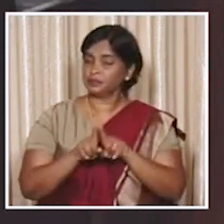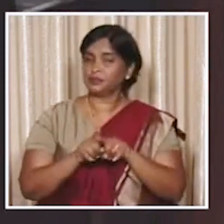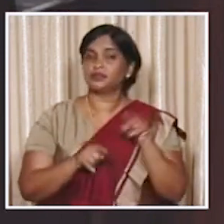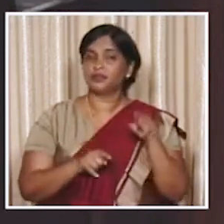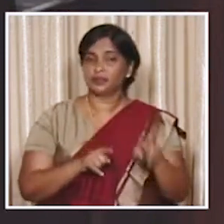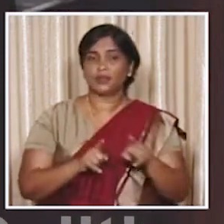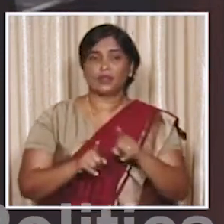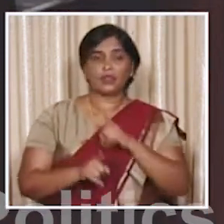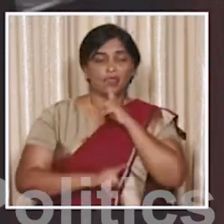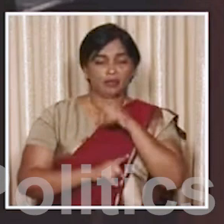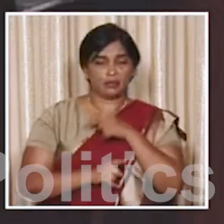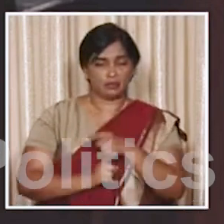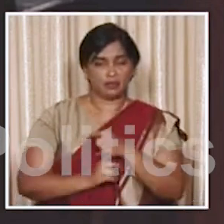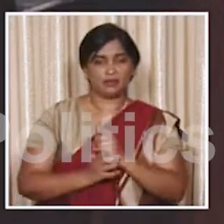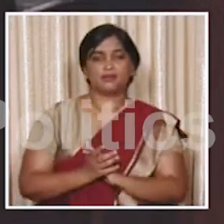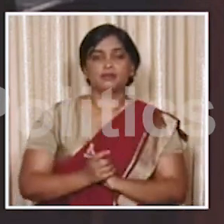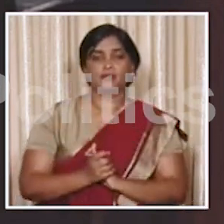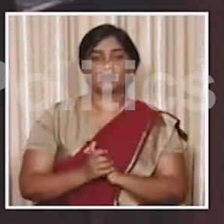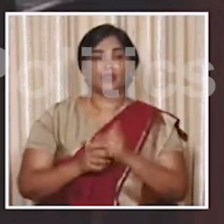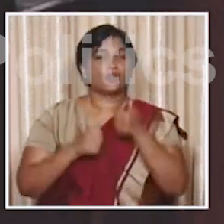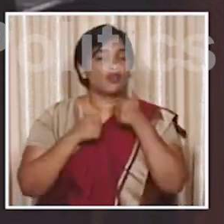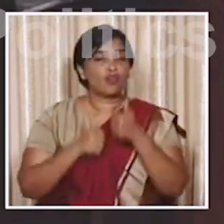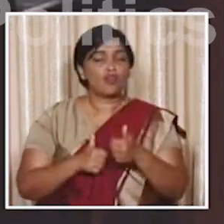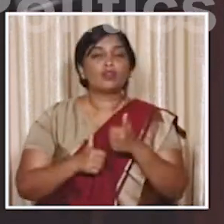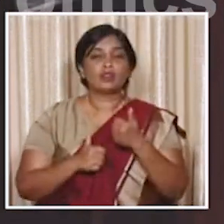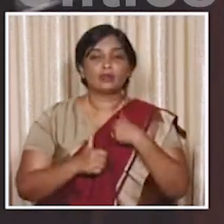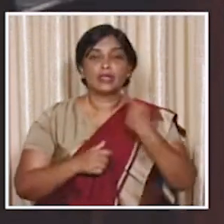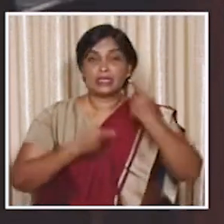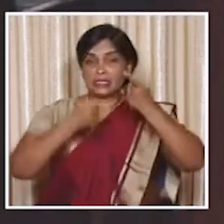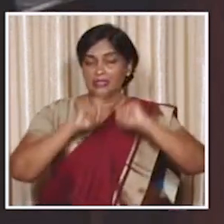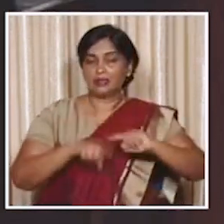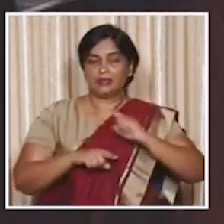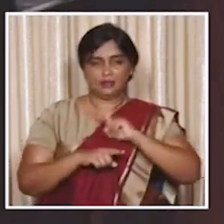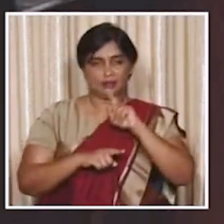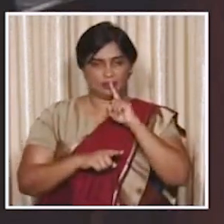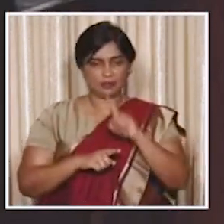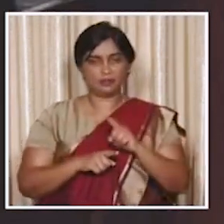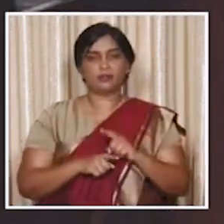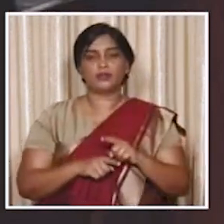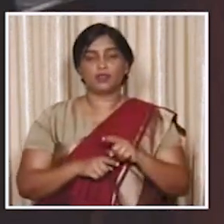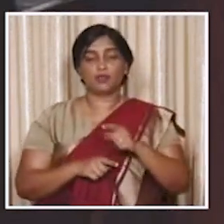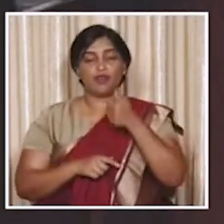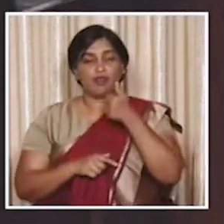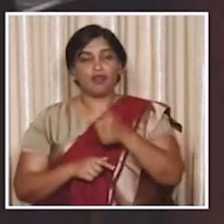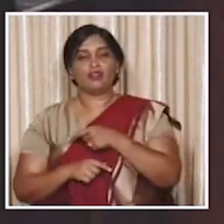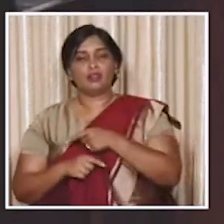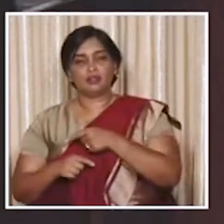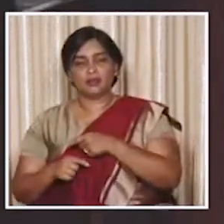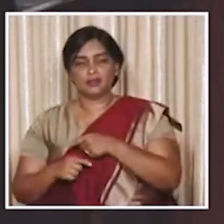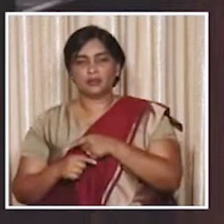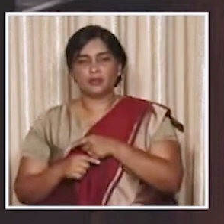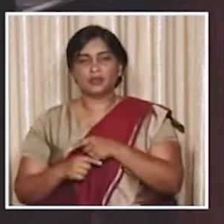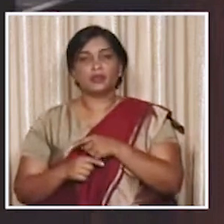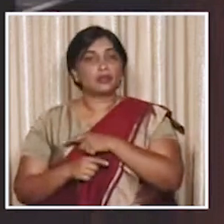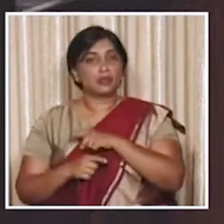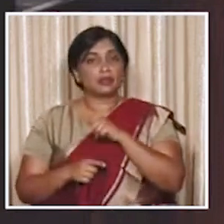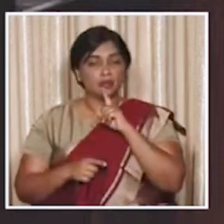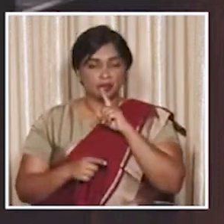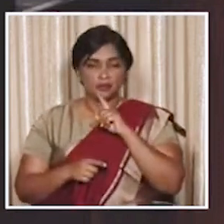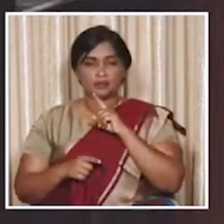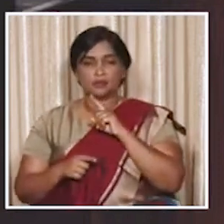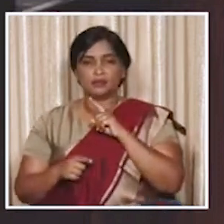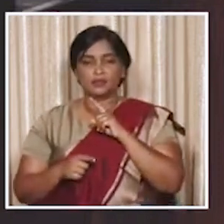මේ කතාවේ හොඳම කොටස තමයි මම ඊළඟට ගන්නෙ. මේක තමයි හොඳම කොටස. මේ කතාවේ